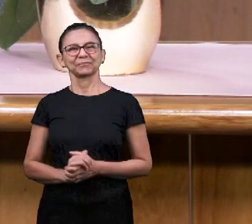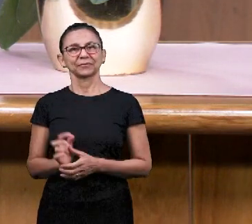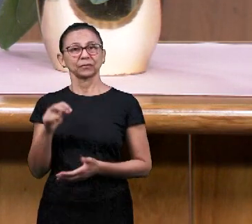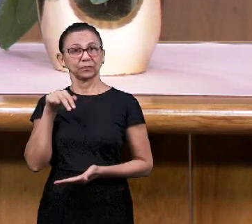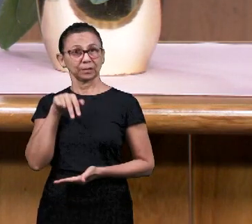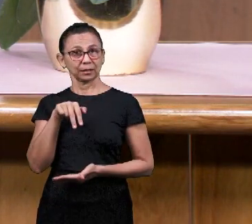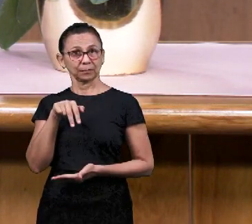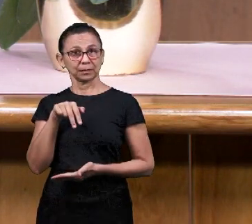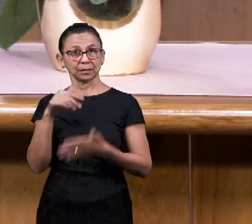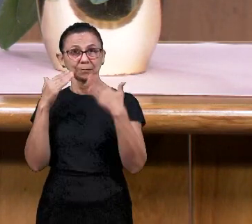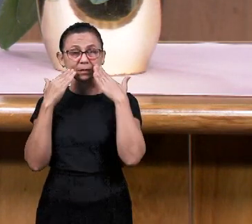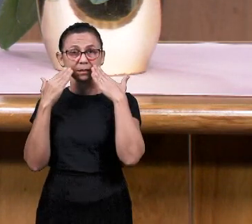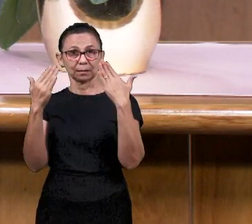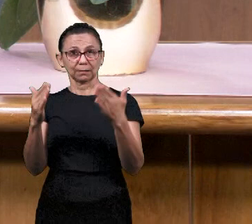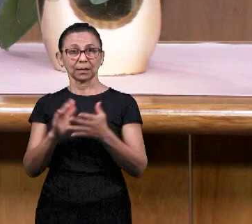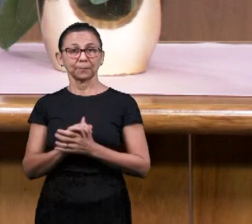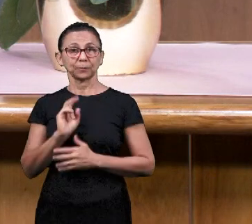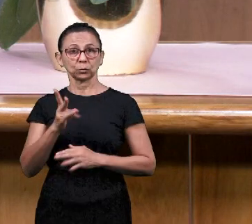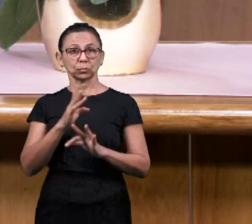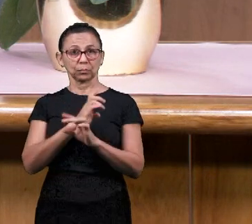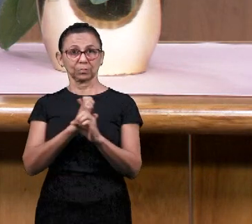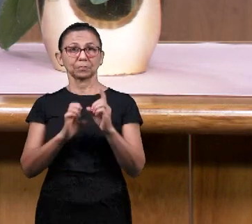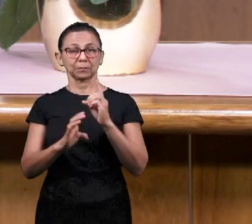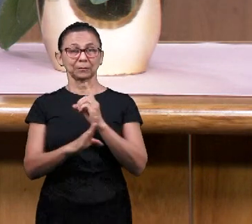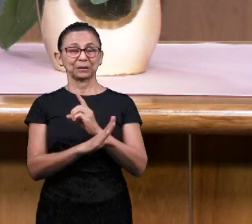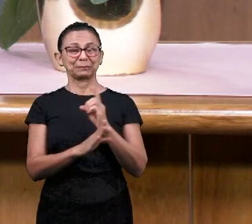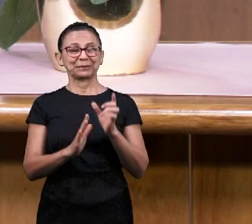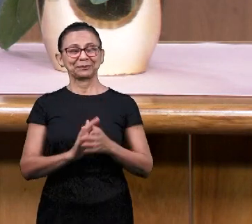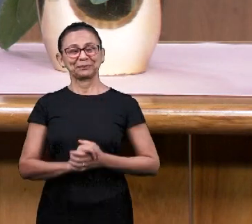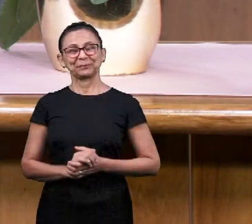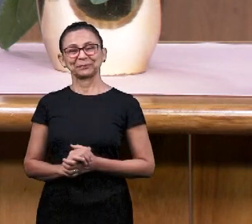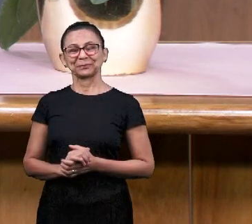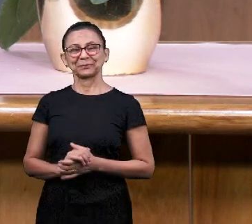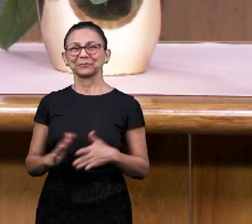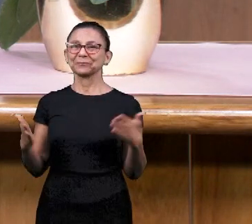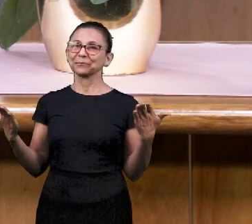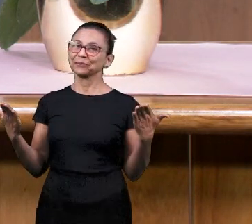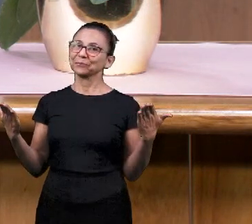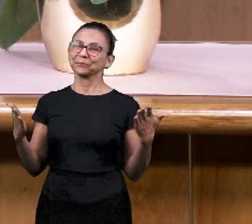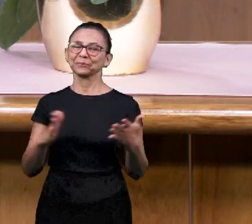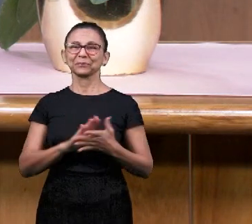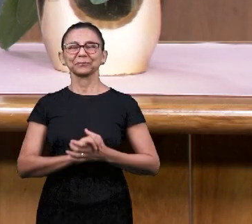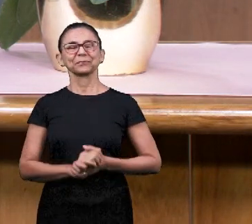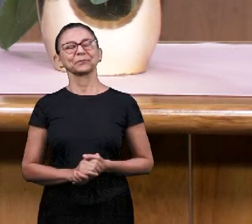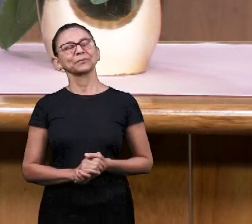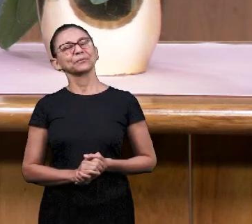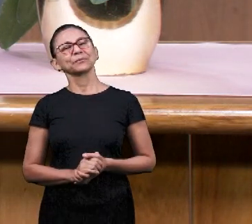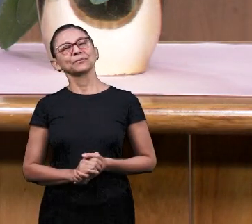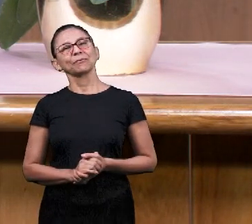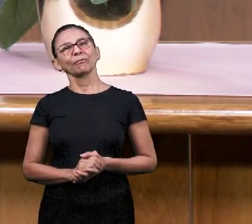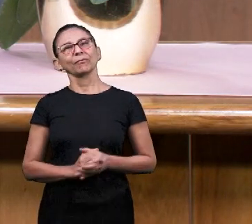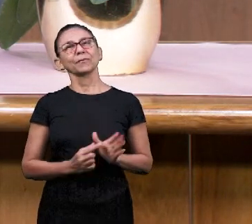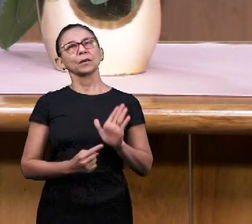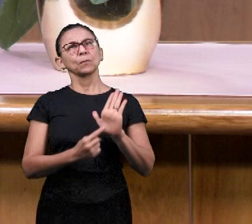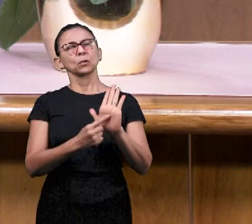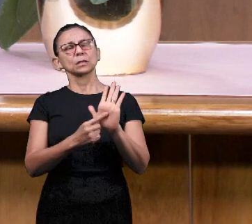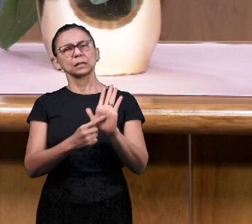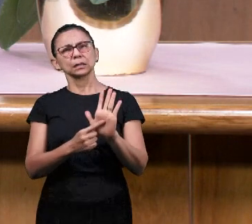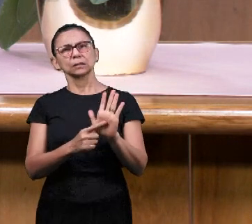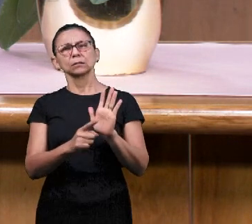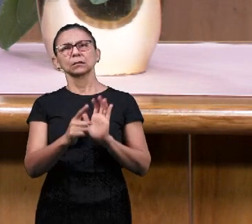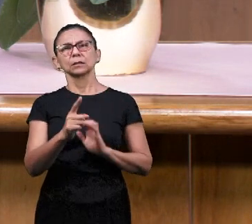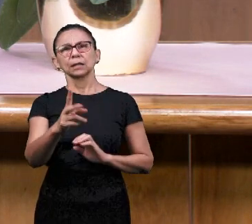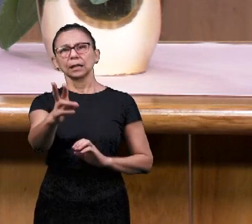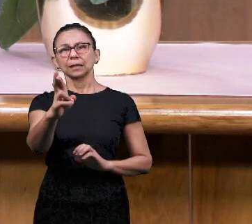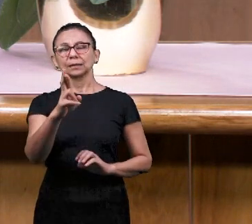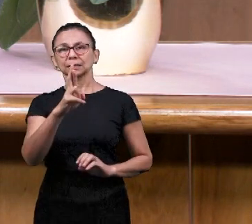la continuité à notre école biblique dominicale. Aujourd'hui, nous sommes ici et nous présentons quelques réponses aux questions